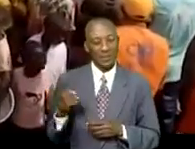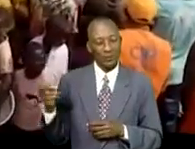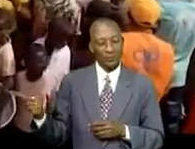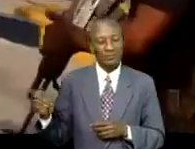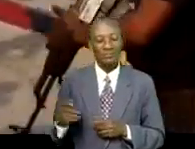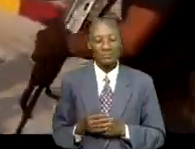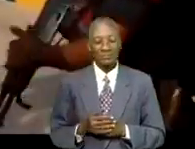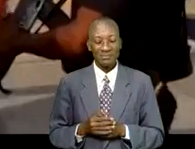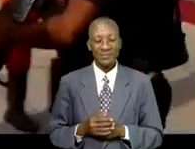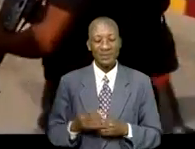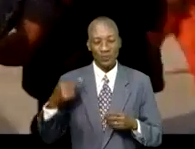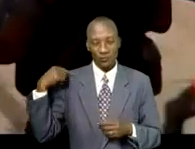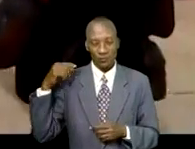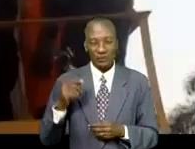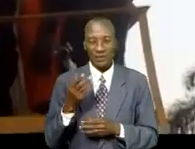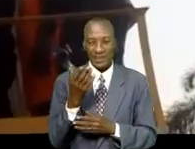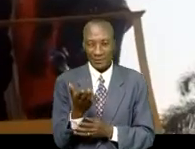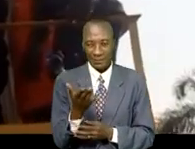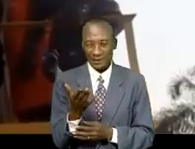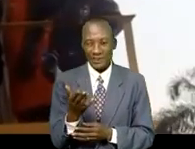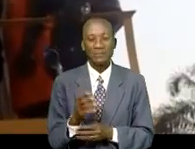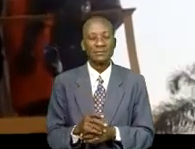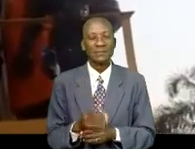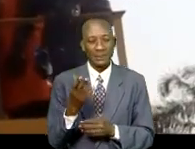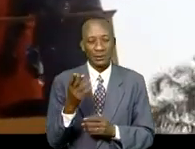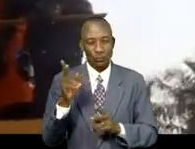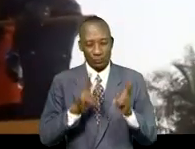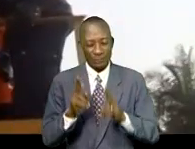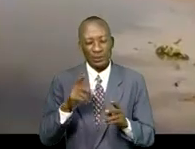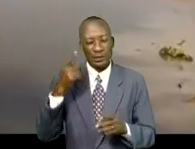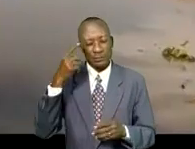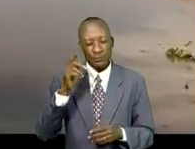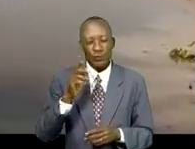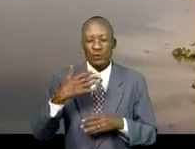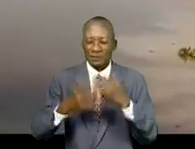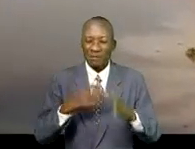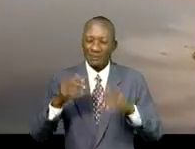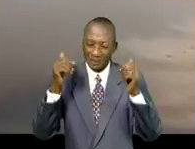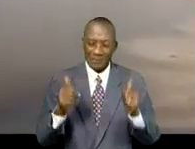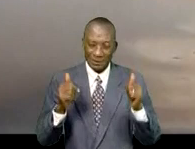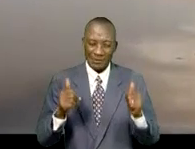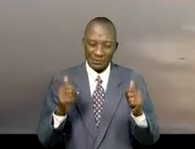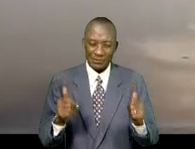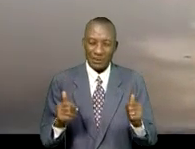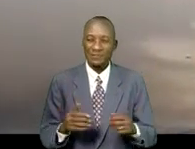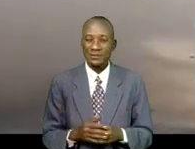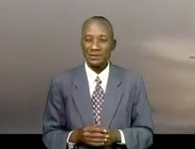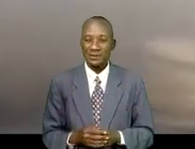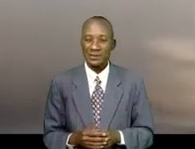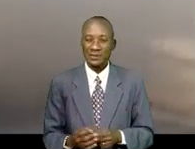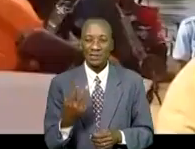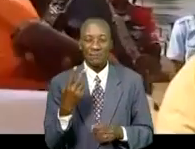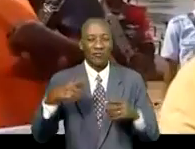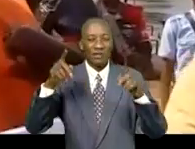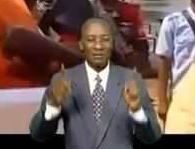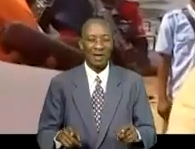bénéficiaire de Bandom à s'approprier de cet outil, car cela a fait jour pour jour 20 ans que le bac ne se faisait plus traverser entre les